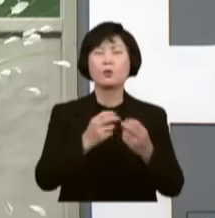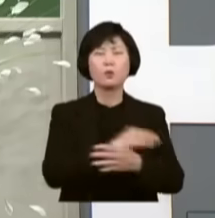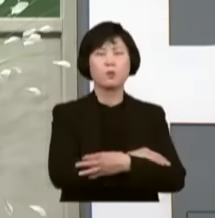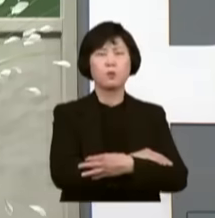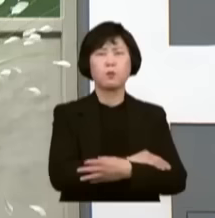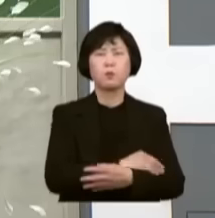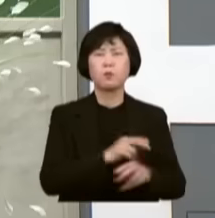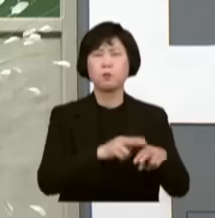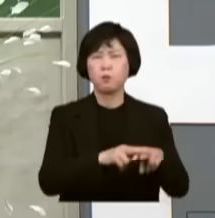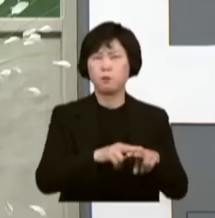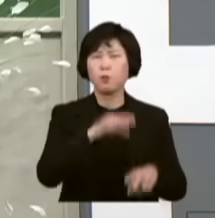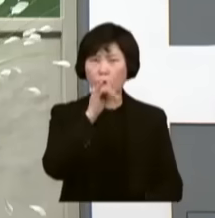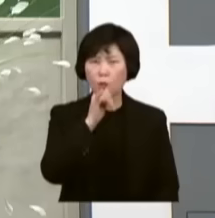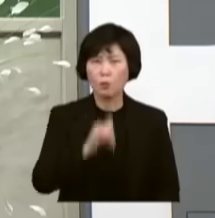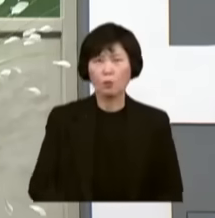왜 이렇게 좀